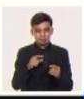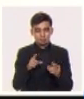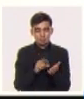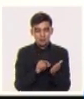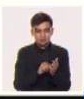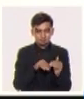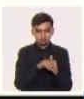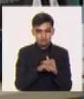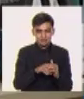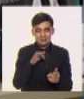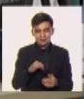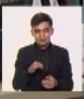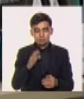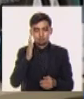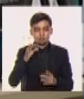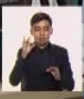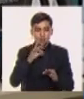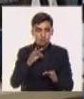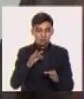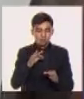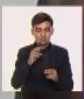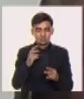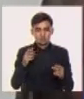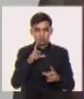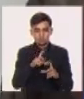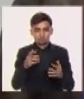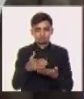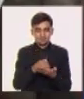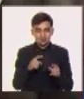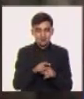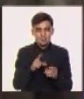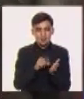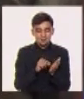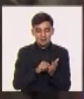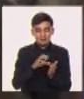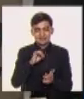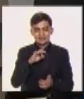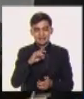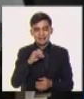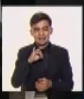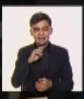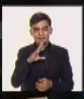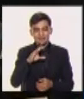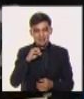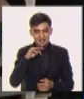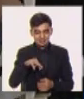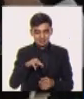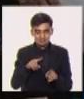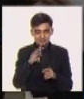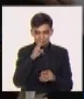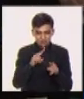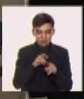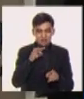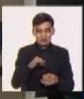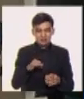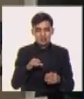пенсионные отчисления, чтобы в будущем население получало пенсионных средств инвестоходы, чтобы инвестировалось. И